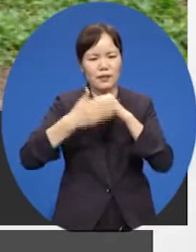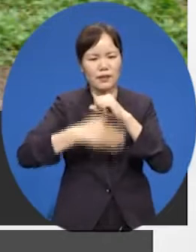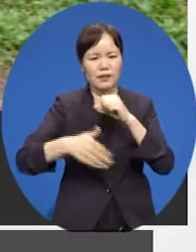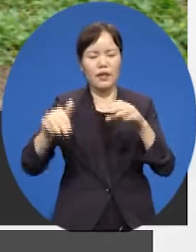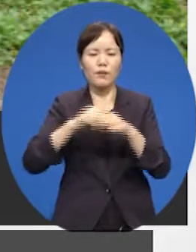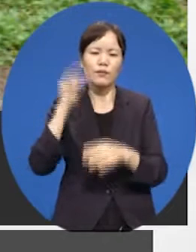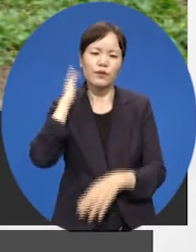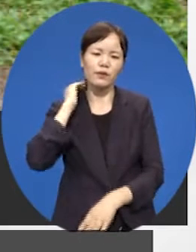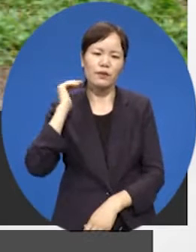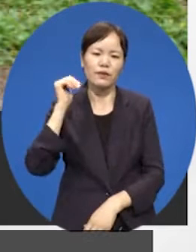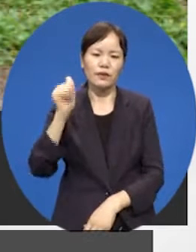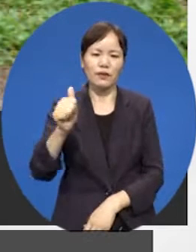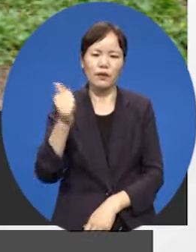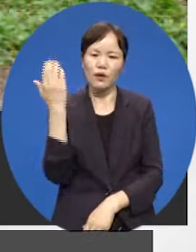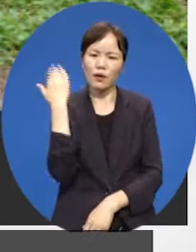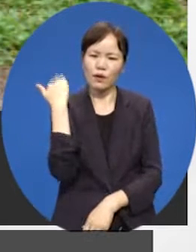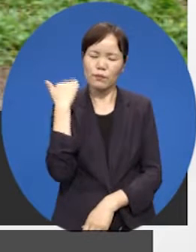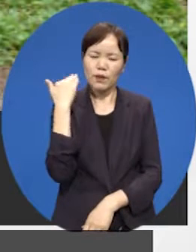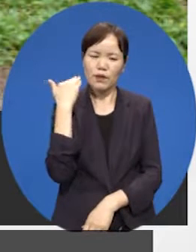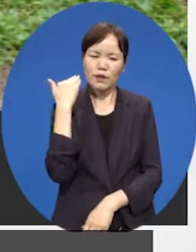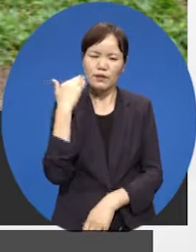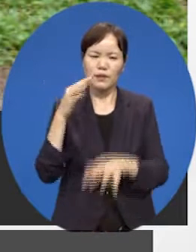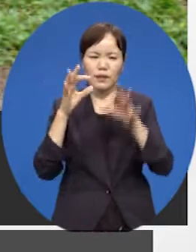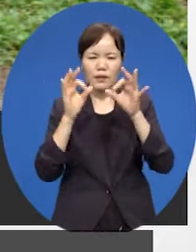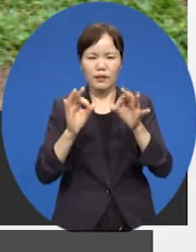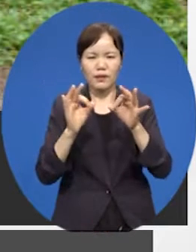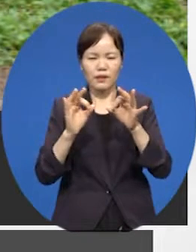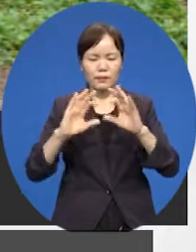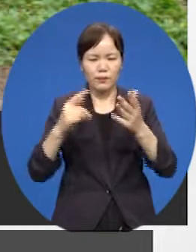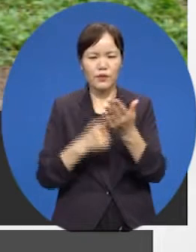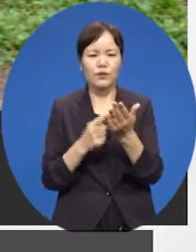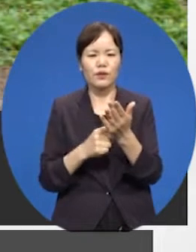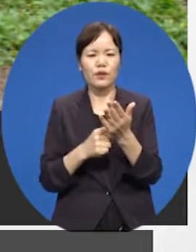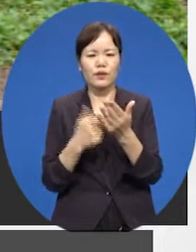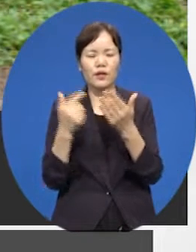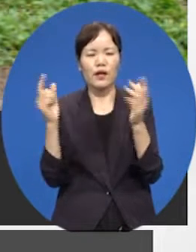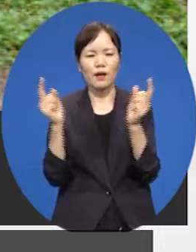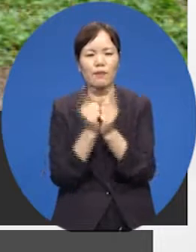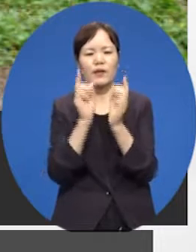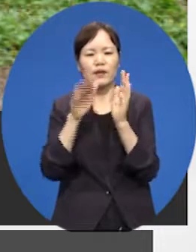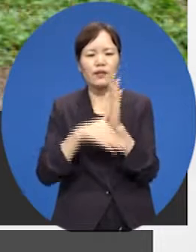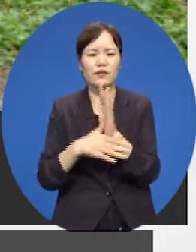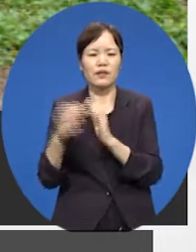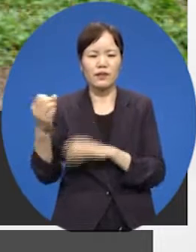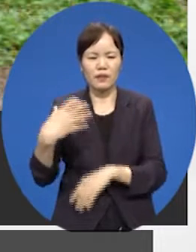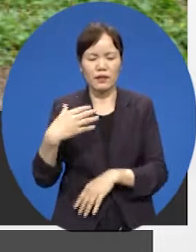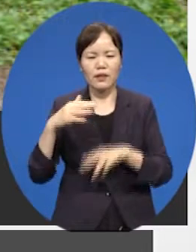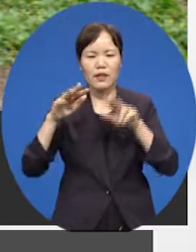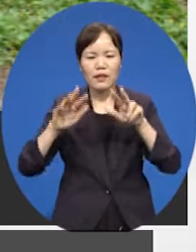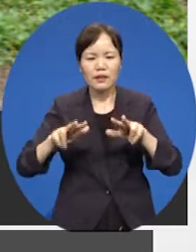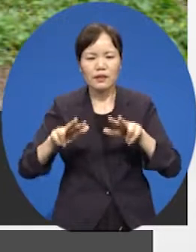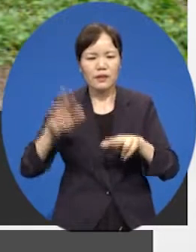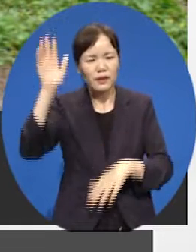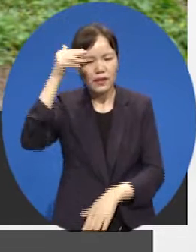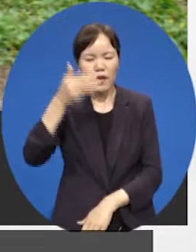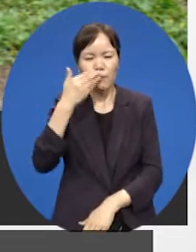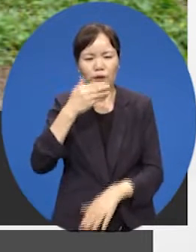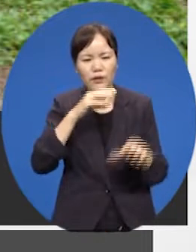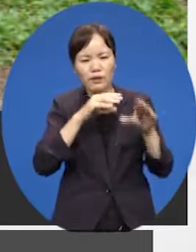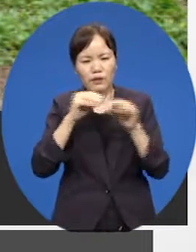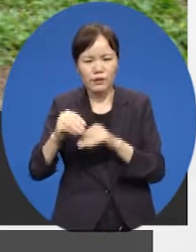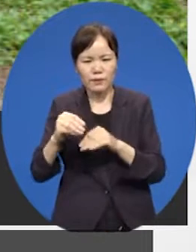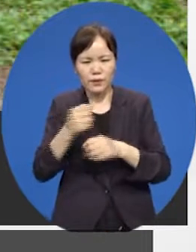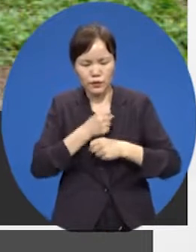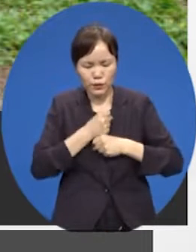문재인 대통령이 줘 얼마전에 김부경 공모 총회 주례 회동 해서 이런 얘길 했다고 합니다 이제는 개식용 금지 를 신중하게